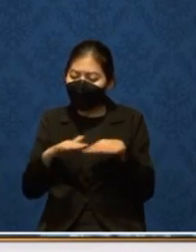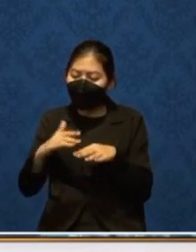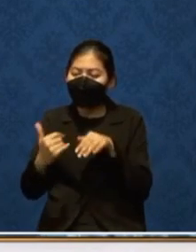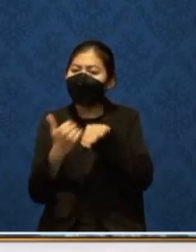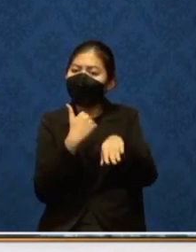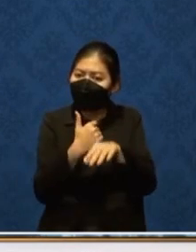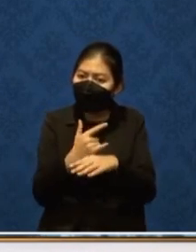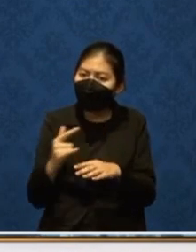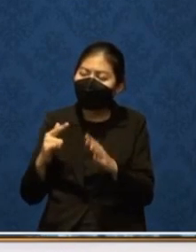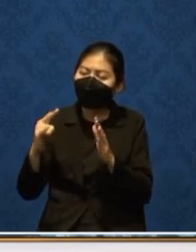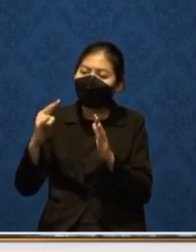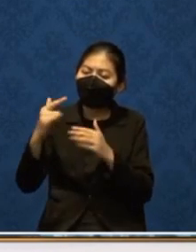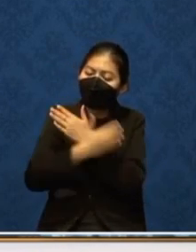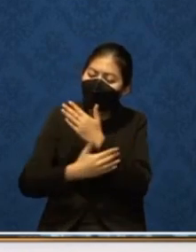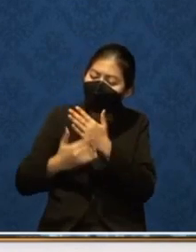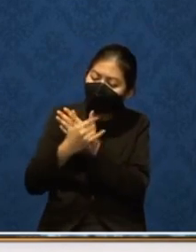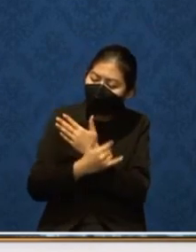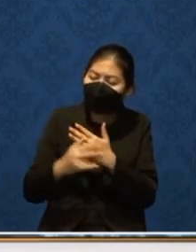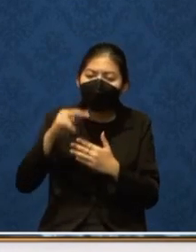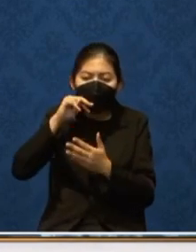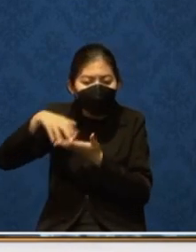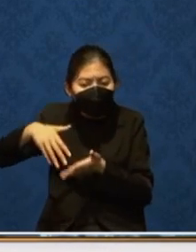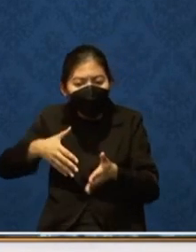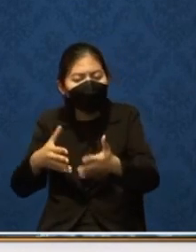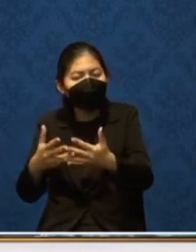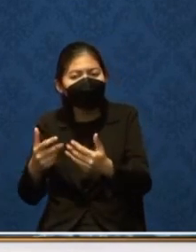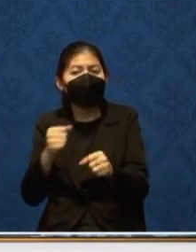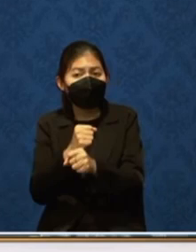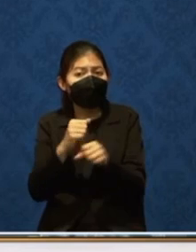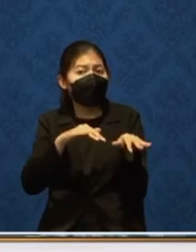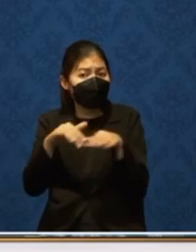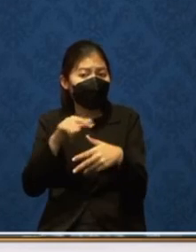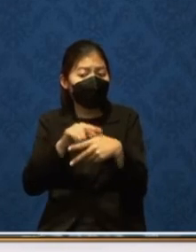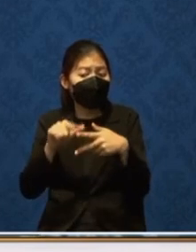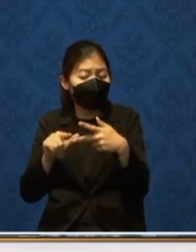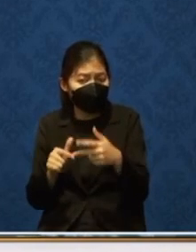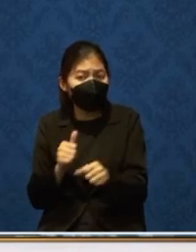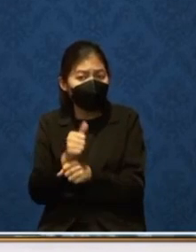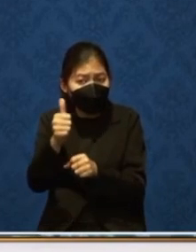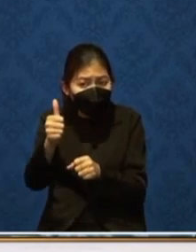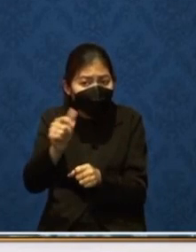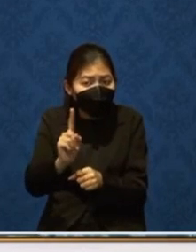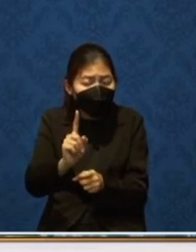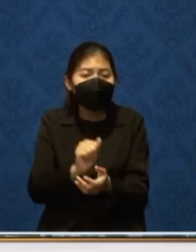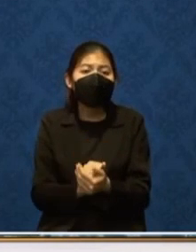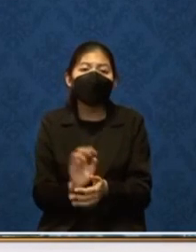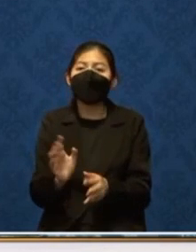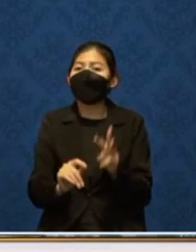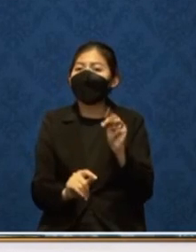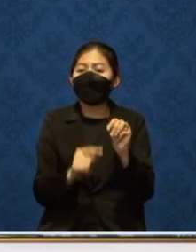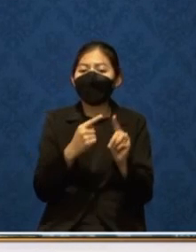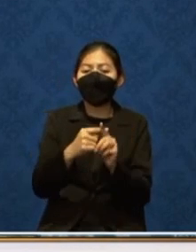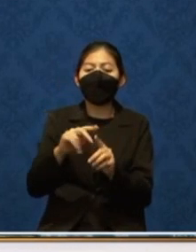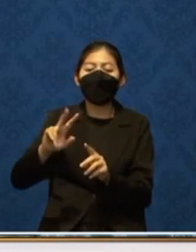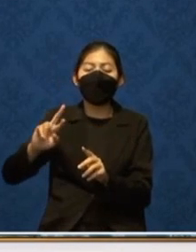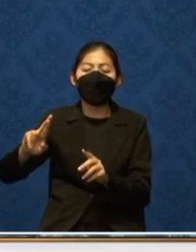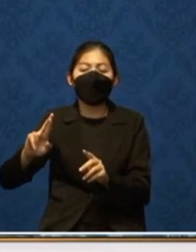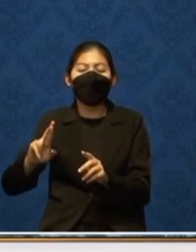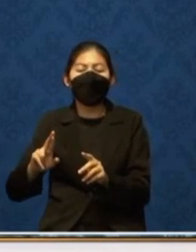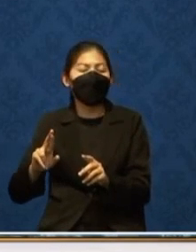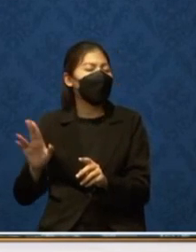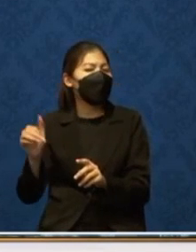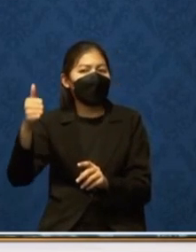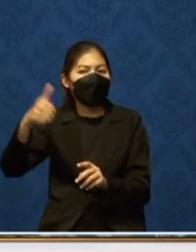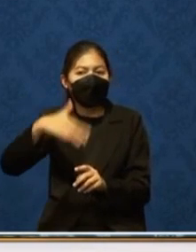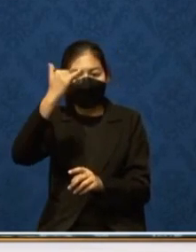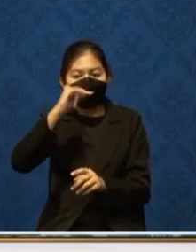ี้ทางรถไฟ ทระบายน้แบบเนี้ยนั้กบุรณาการ ไมใช่การเอา M มาบวก Rเพรจะทำให